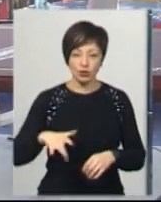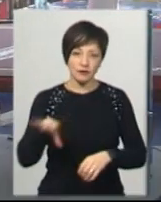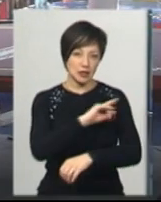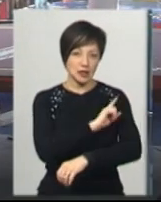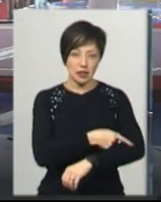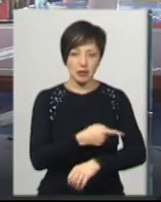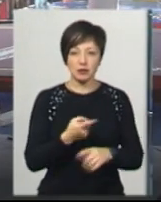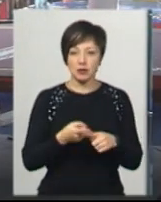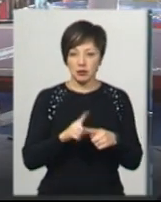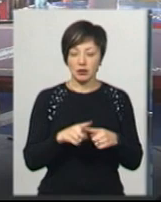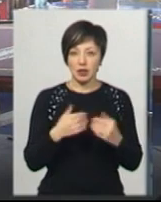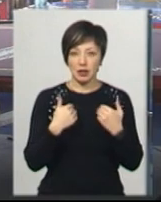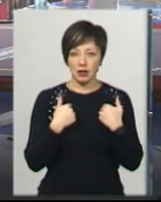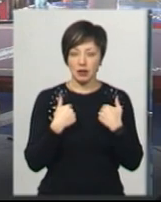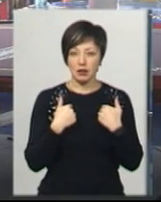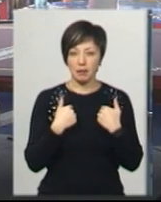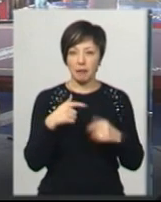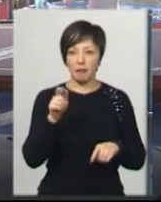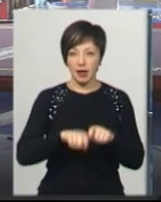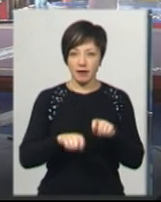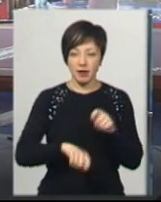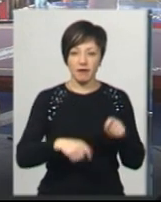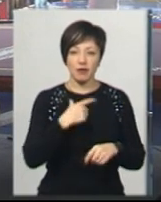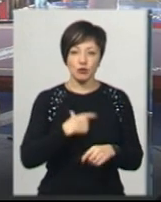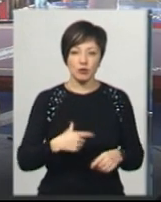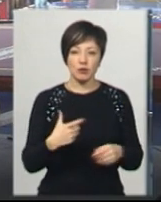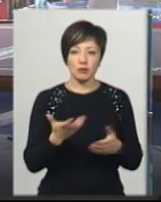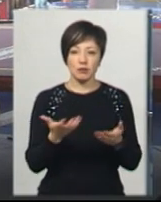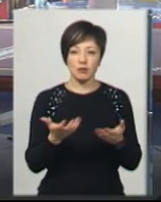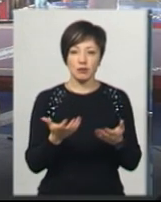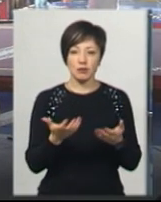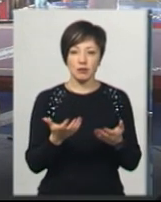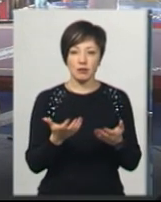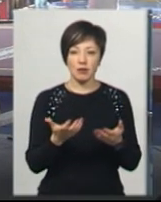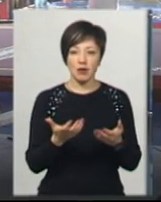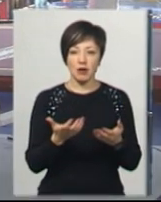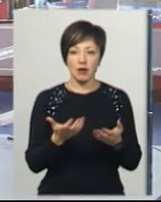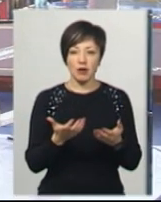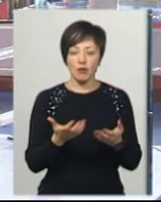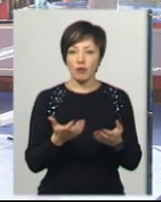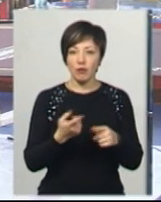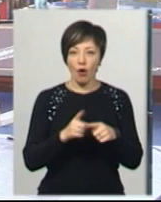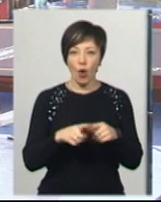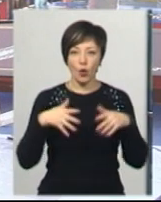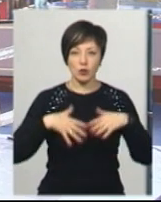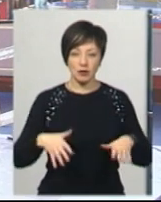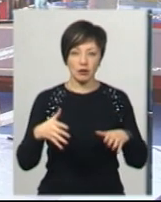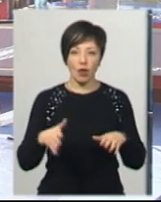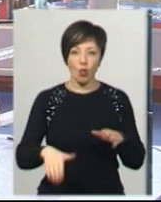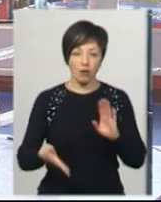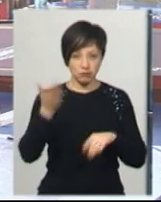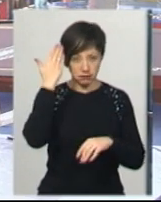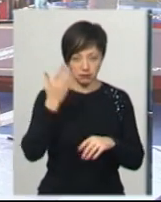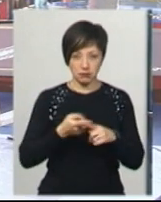б'ють, тому що я це перевірив на собі, отримав противорозина хороший такий удар з ноги в голову,